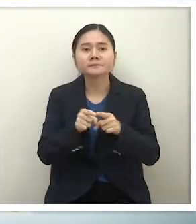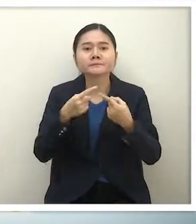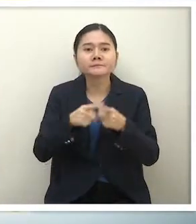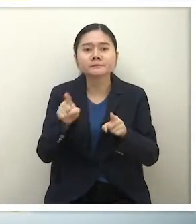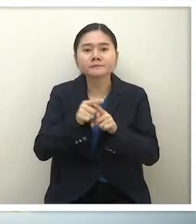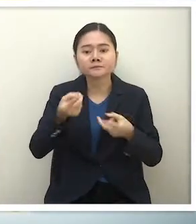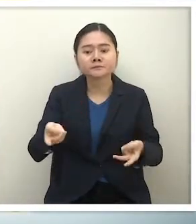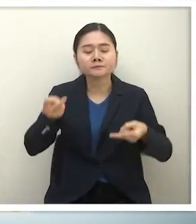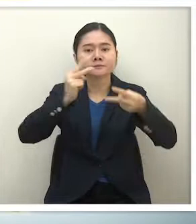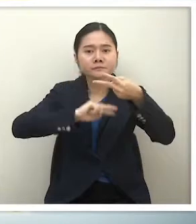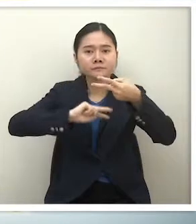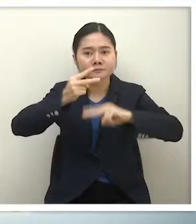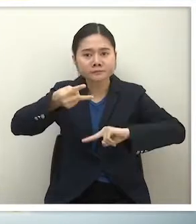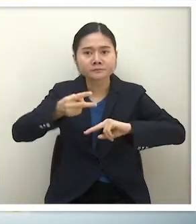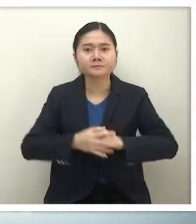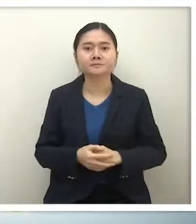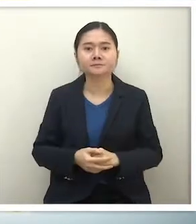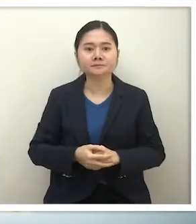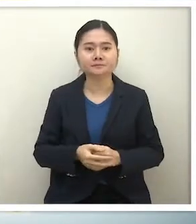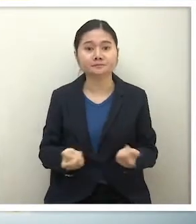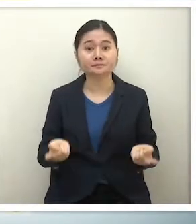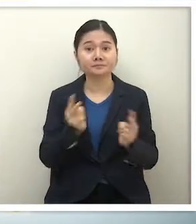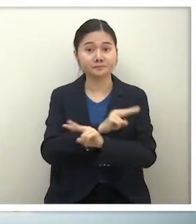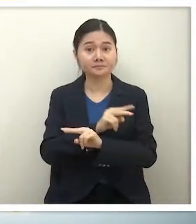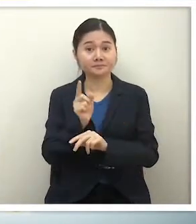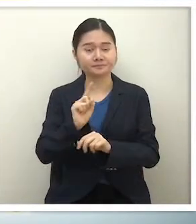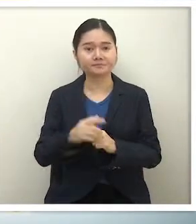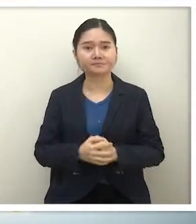ต่จะกลับข้างกันกลับข้างจาก